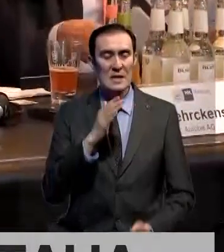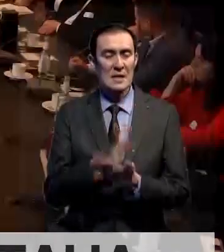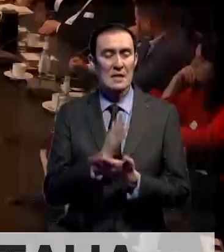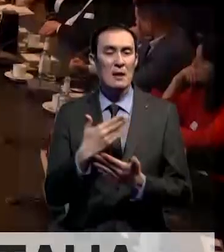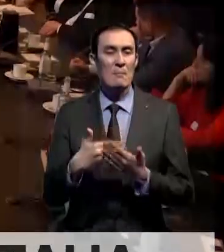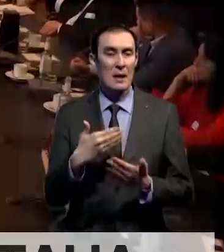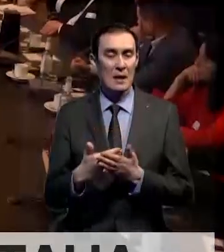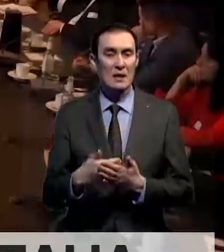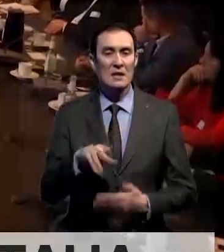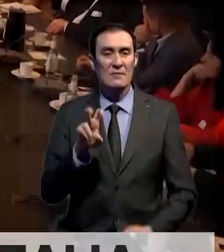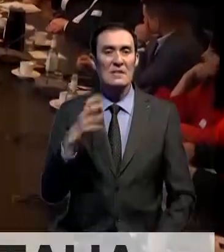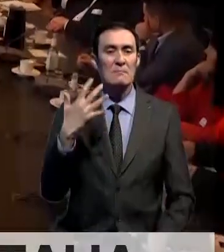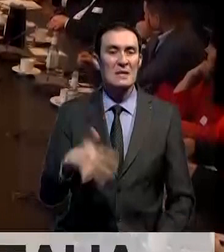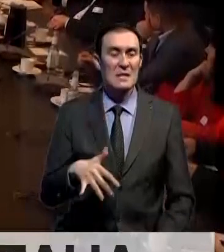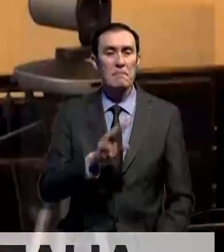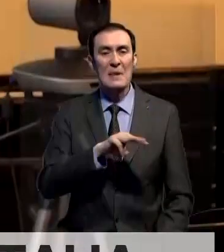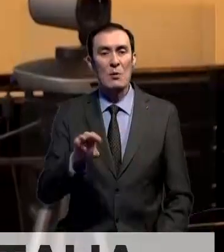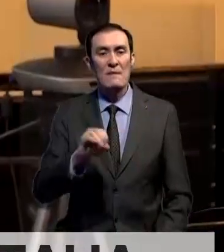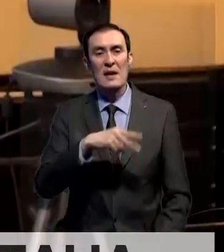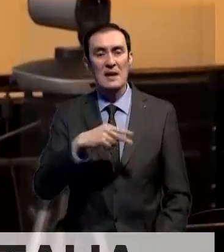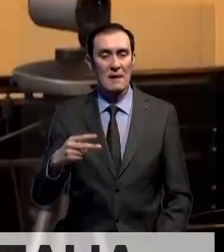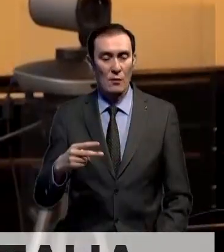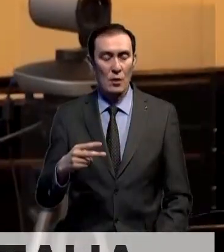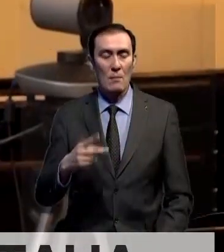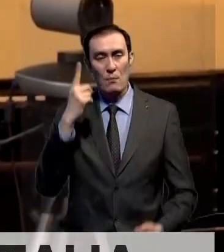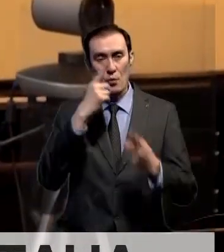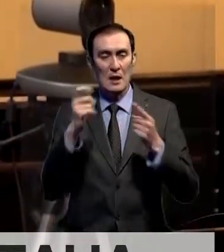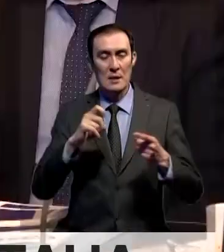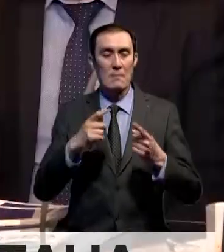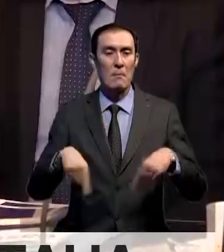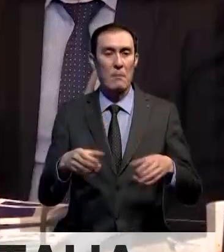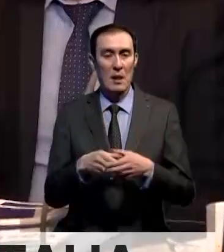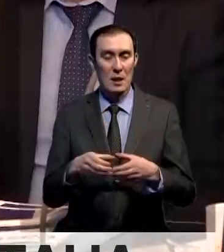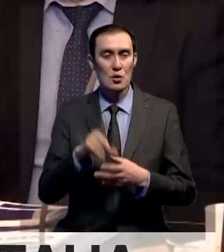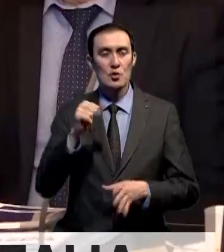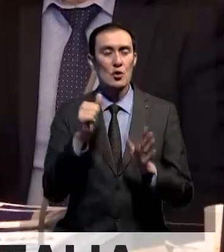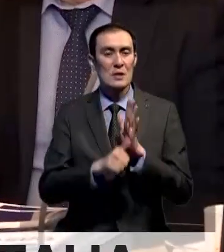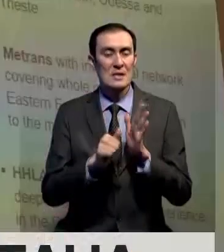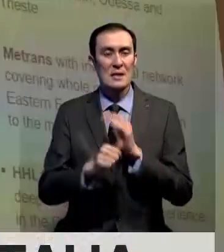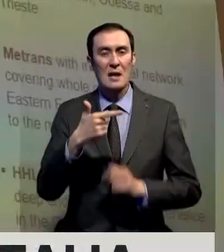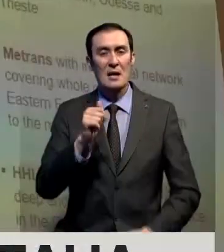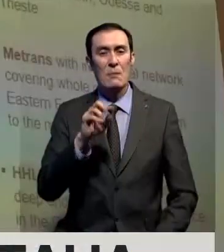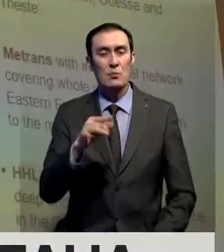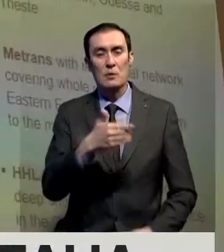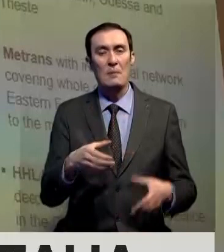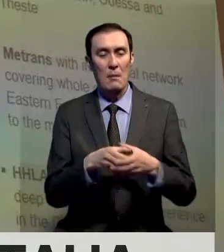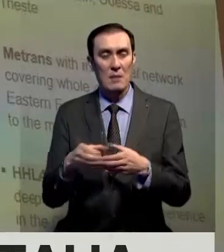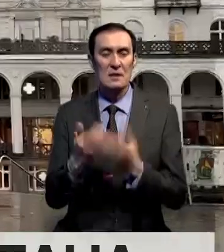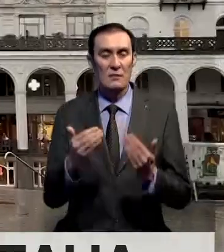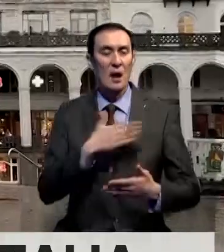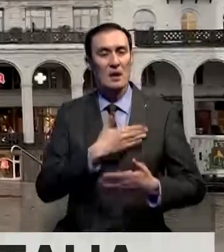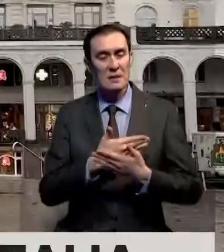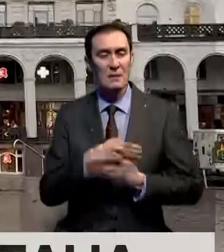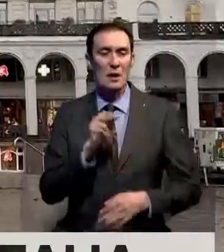составил порядка 250 миллионов евро. По данным торговой палаты, 160 гамбургских компаний сегодня